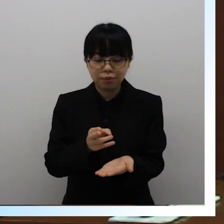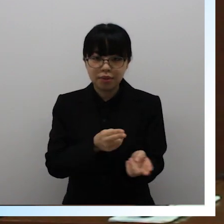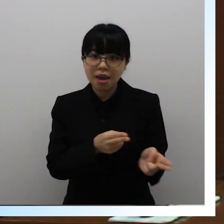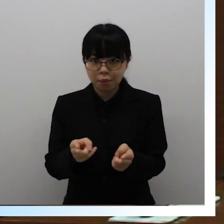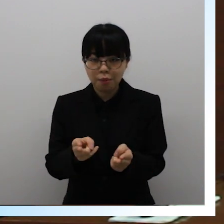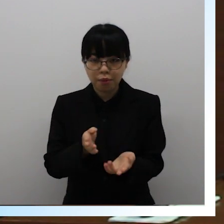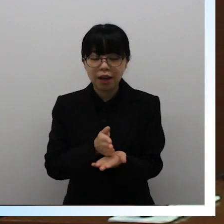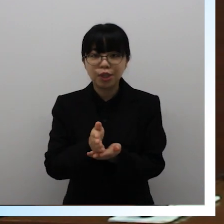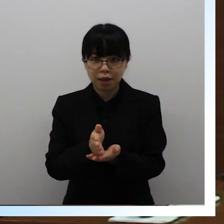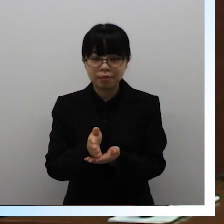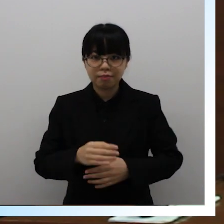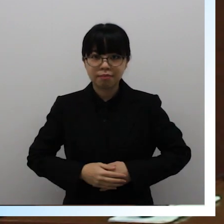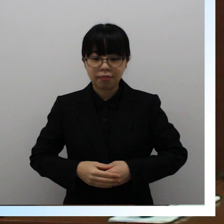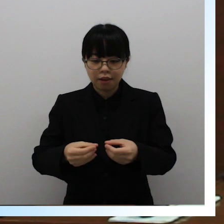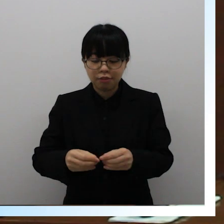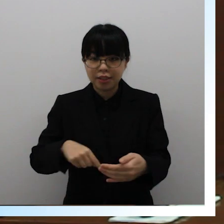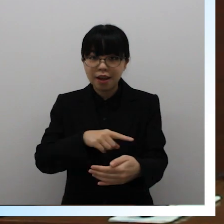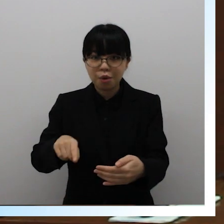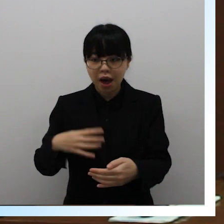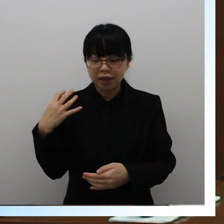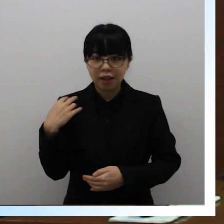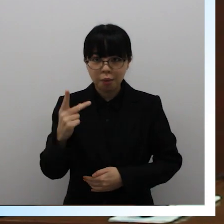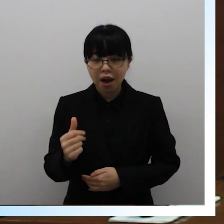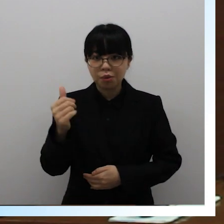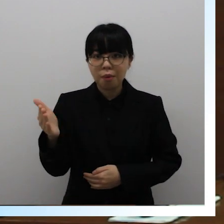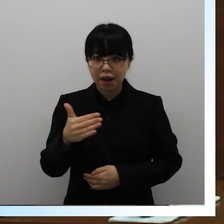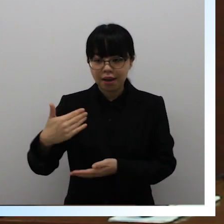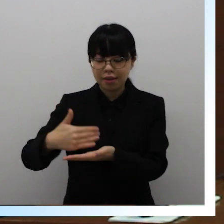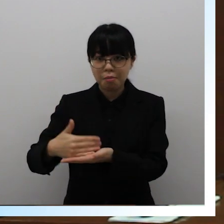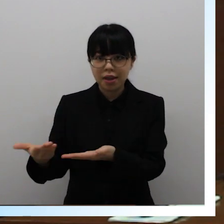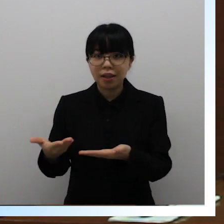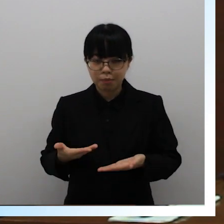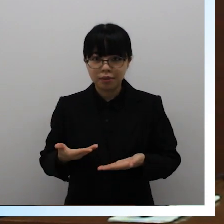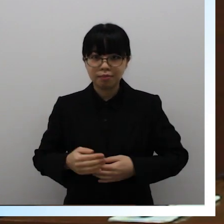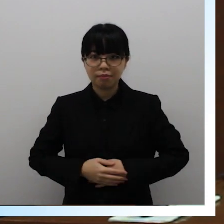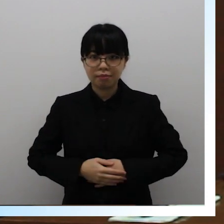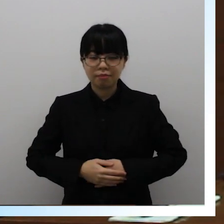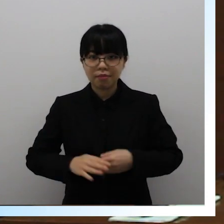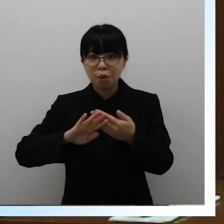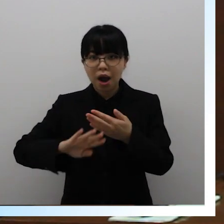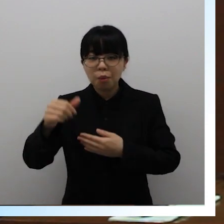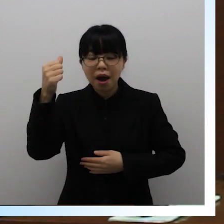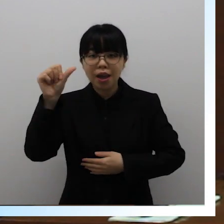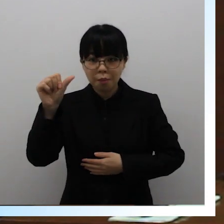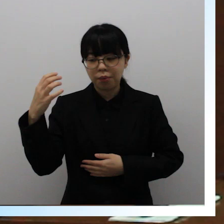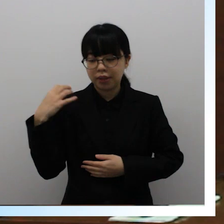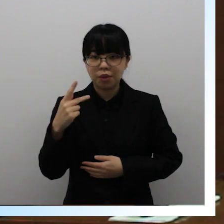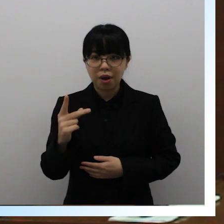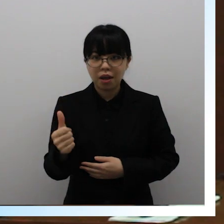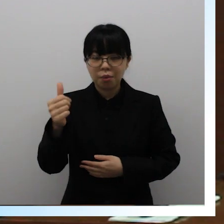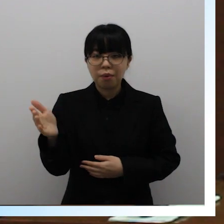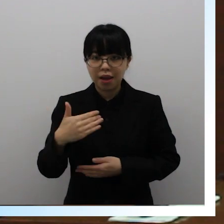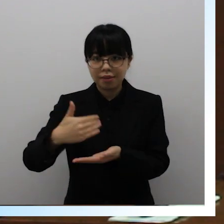明をさせていただきます。その他の案件についても担当課長からご説明をいたしますので、よろしくお願いいたします。